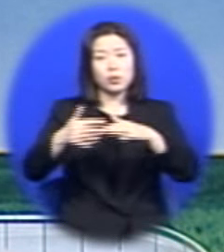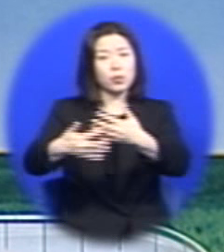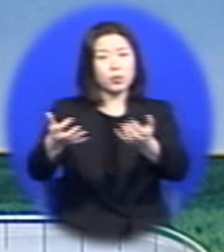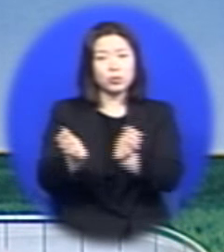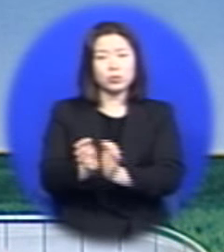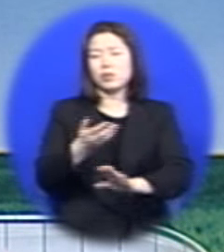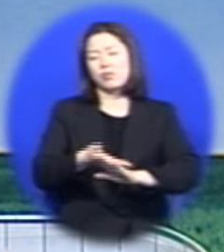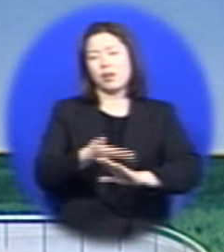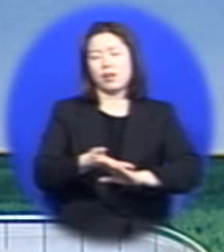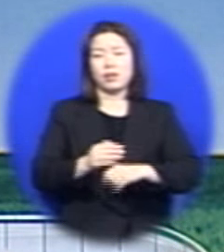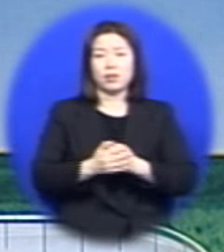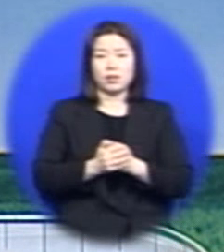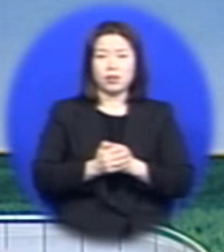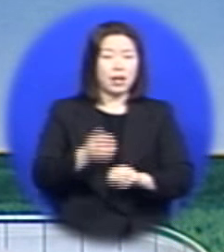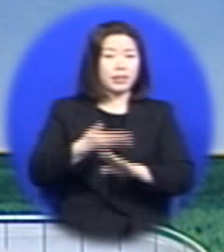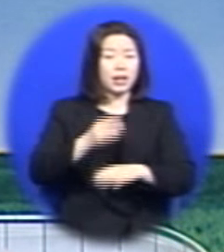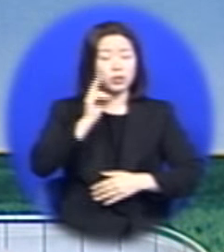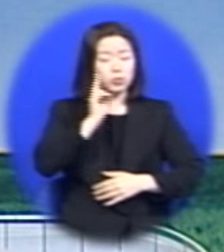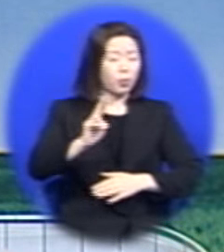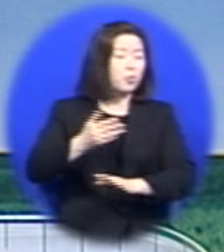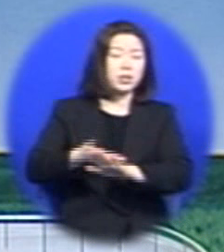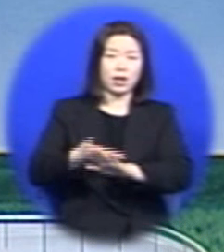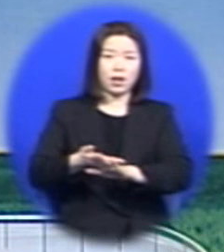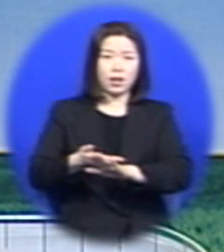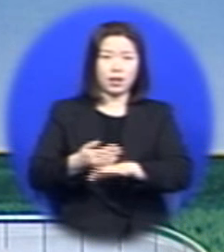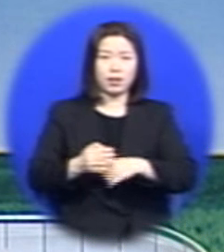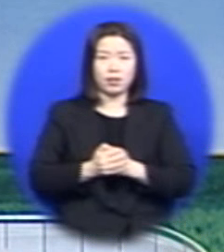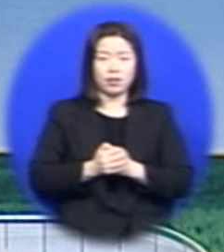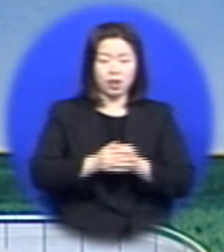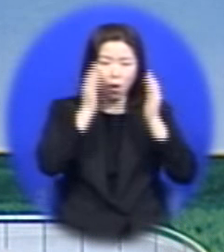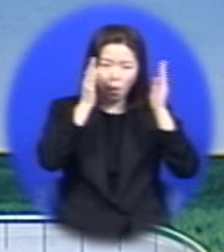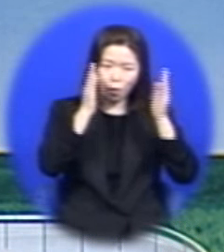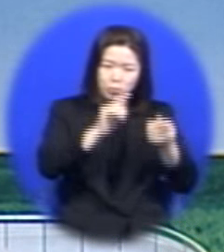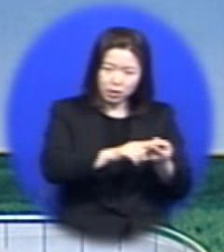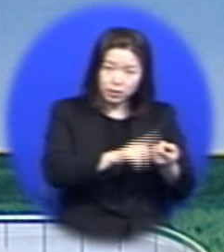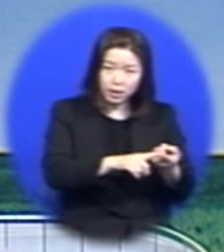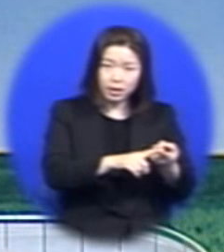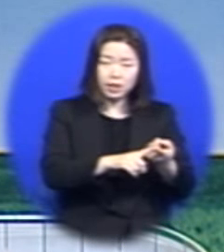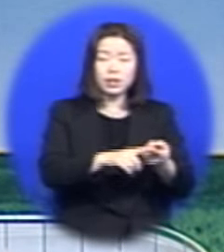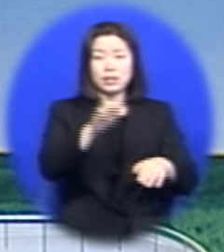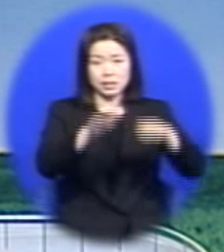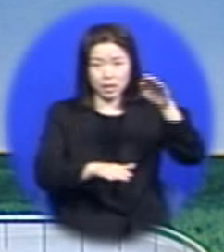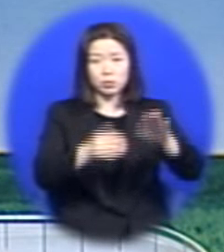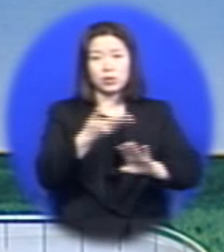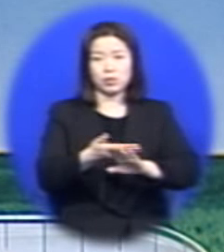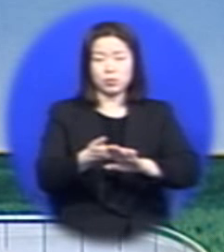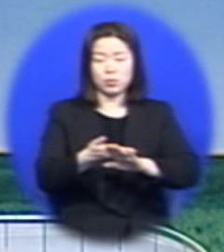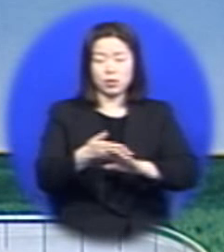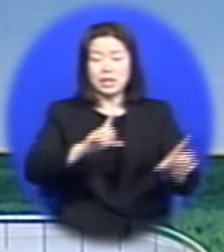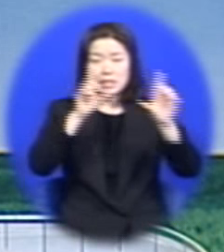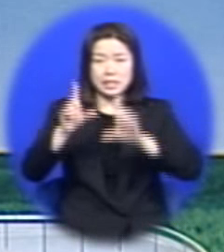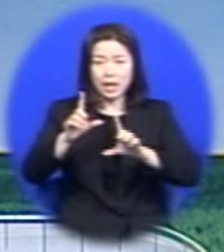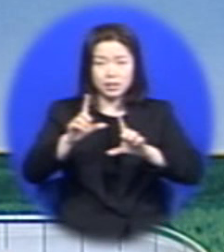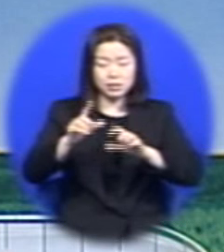그렇지가 않습니다. 달라도 너무 다른 거예요. 공부를 한 것에 대한 차이도 너무 다르고, 생활 수준도